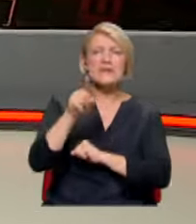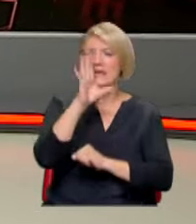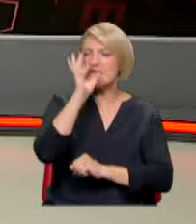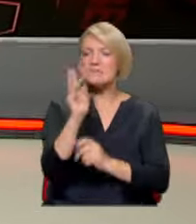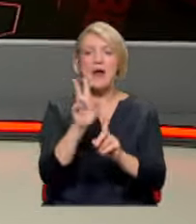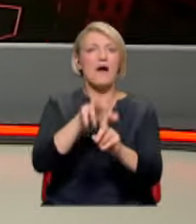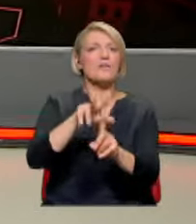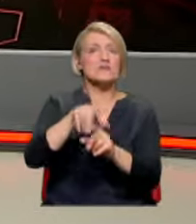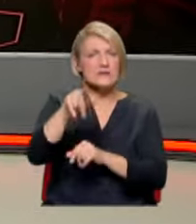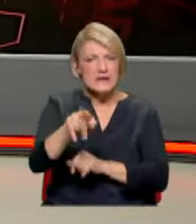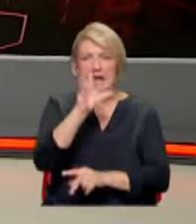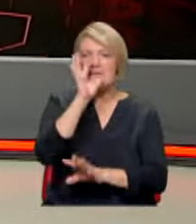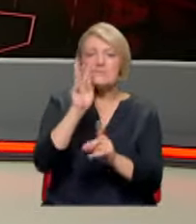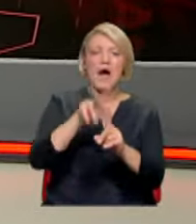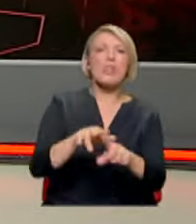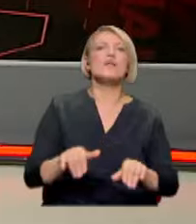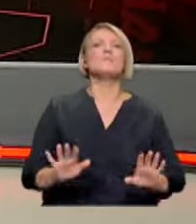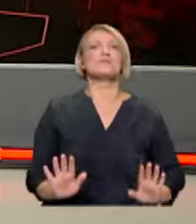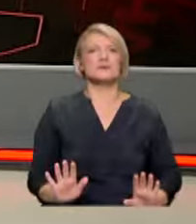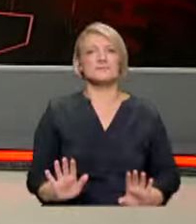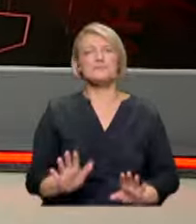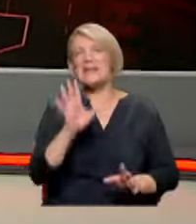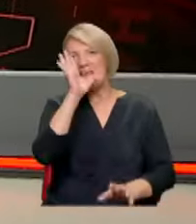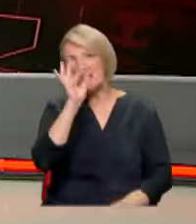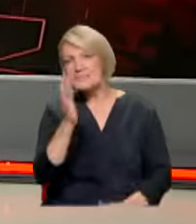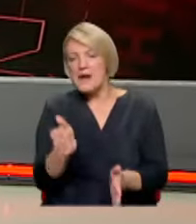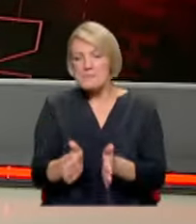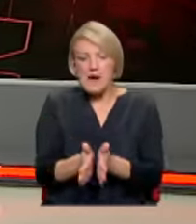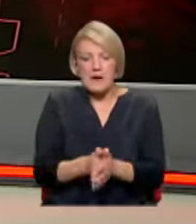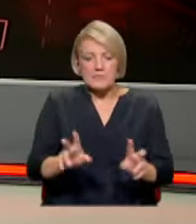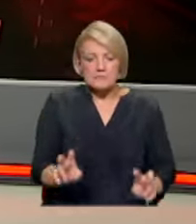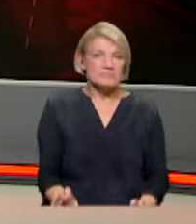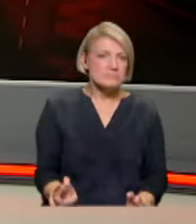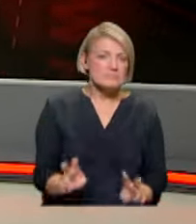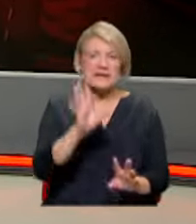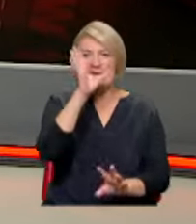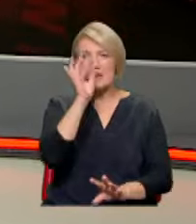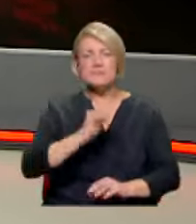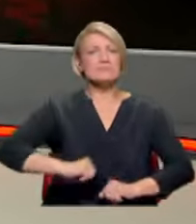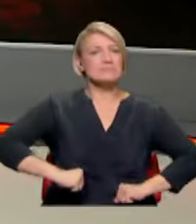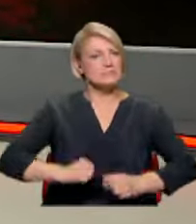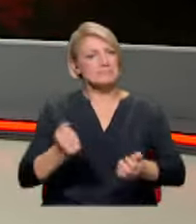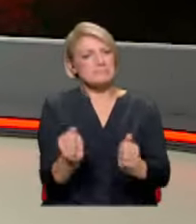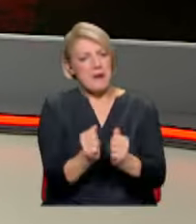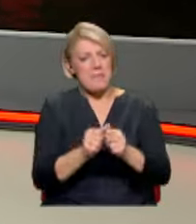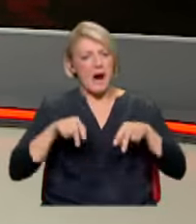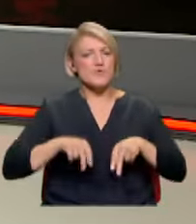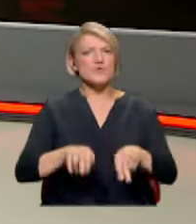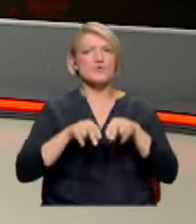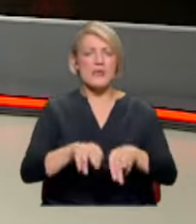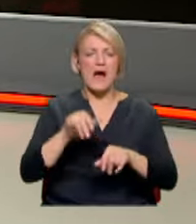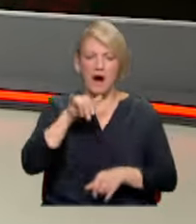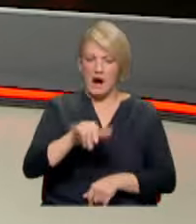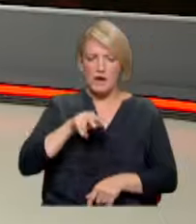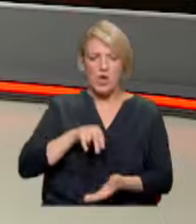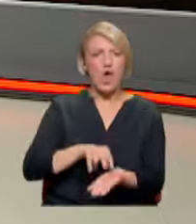Kimler katıldı kurultaya, kimler katılmadı? Kimler yan yanaydı? Kimler kol kolaydı? Beraber yürüdüler aynı